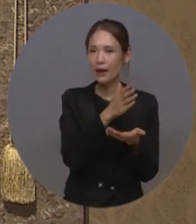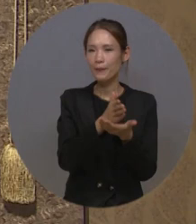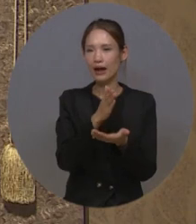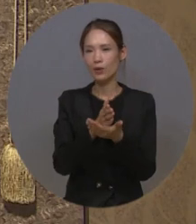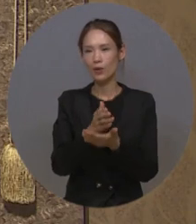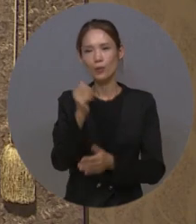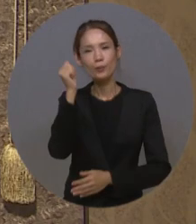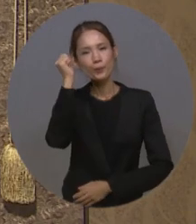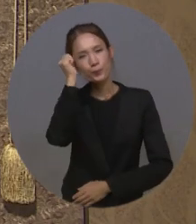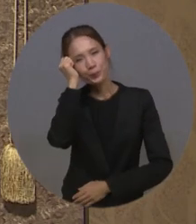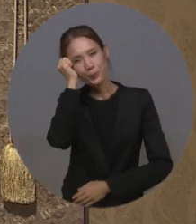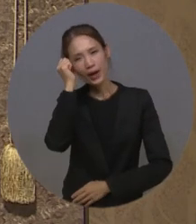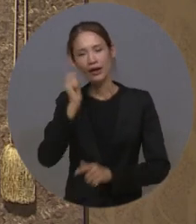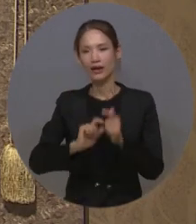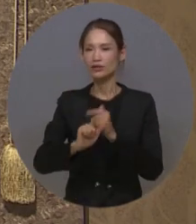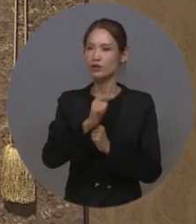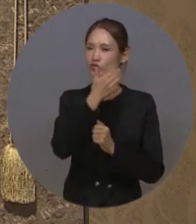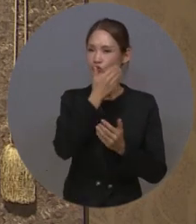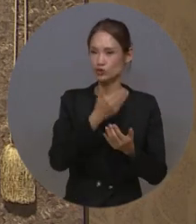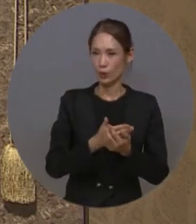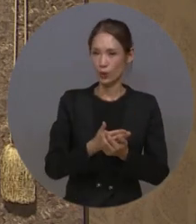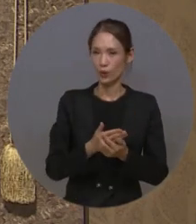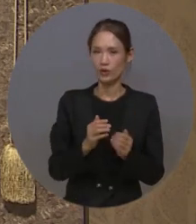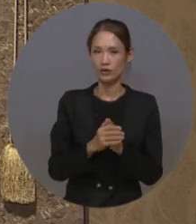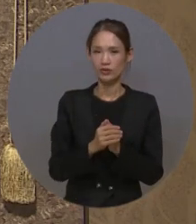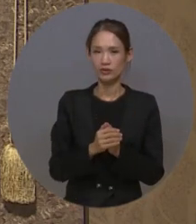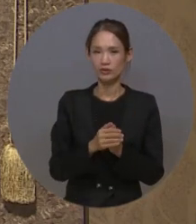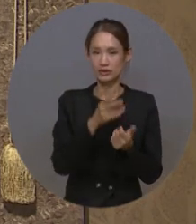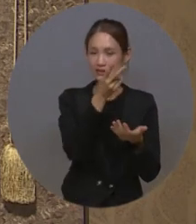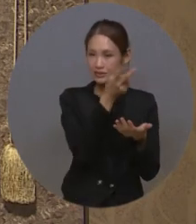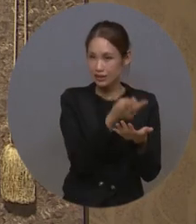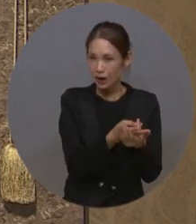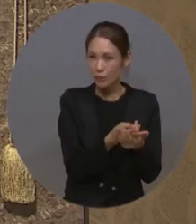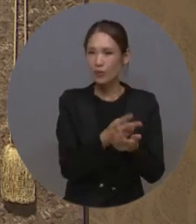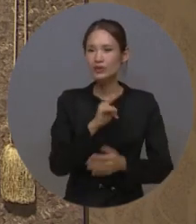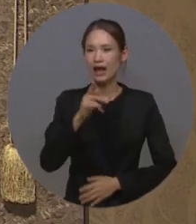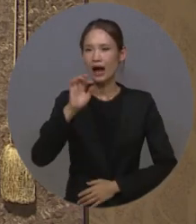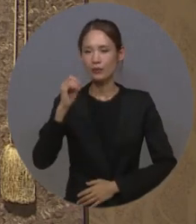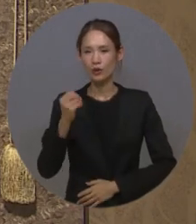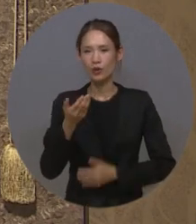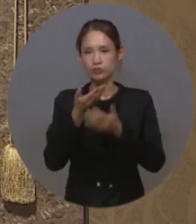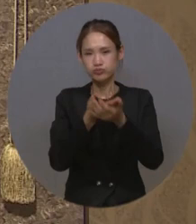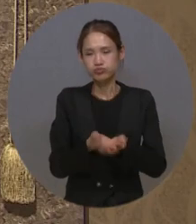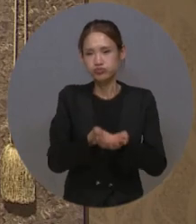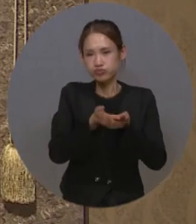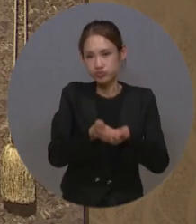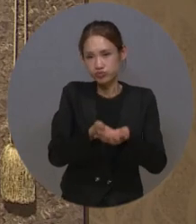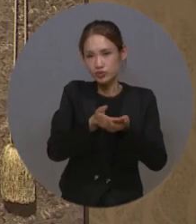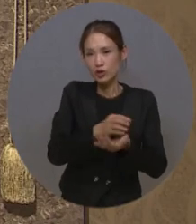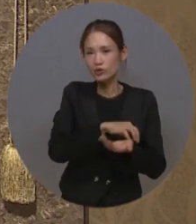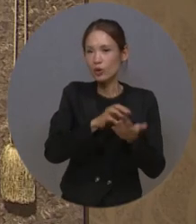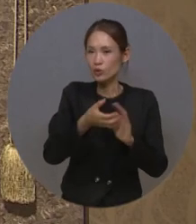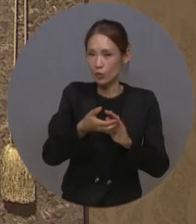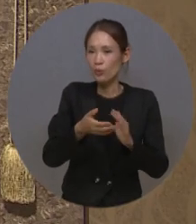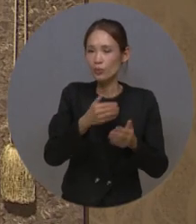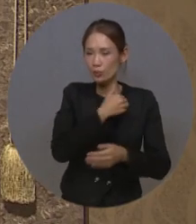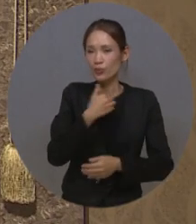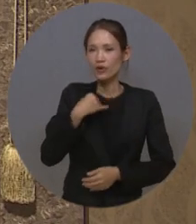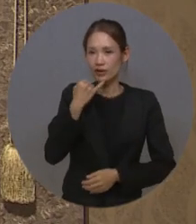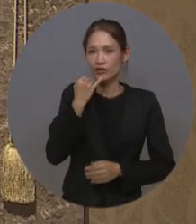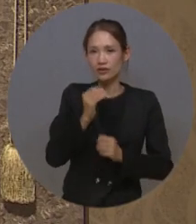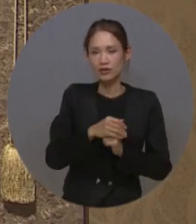그럼요. 예. 침대는 사실 뭐 담요를 깔고 자나 뭐 좀 푹신한 정도만 맞으면 되는데 베개는